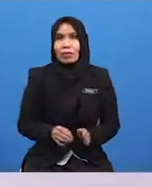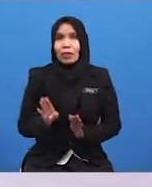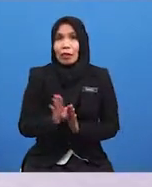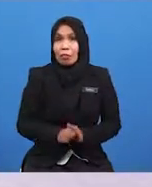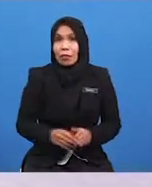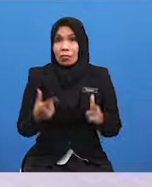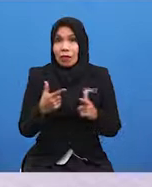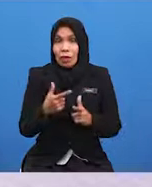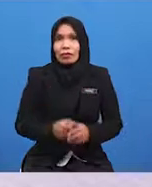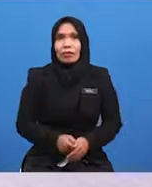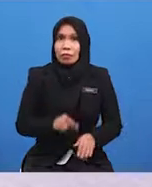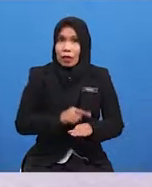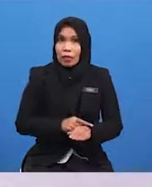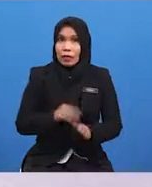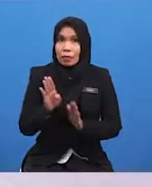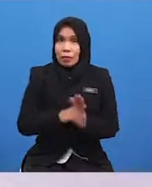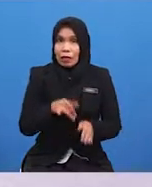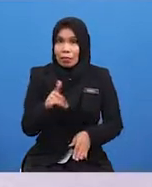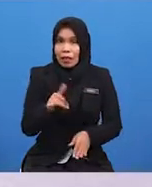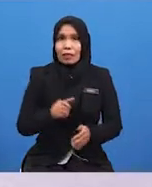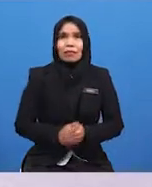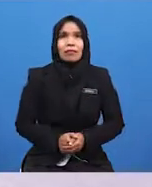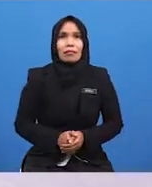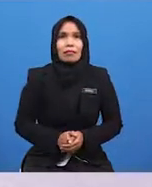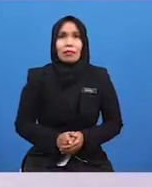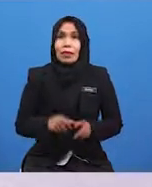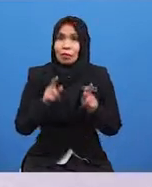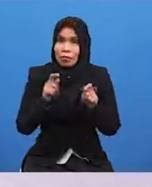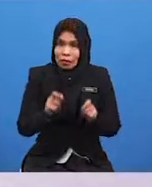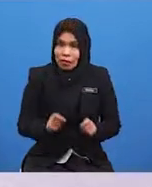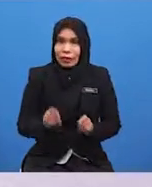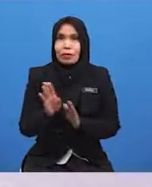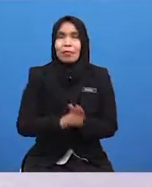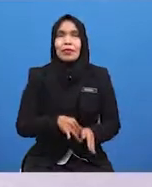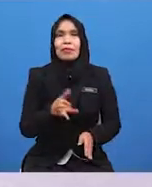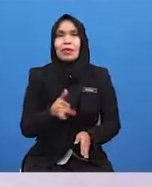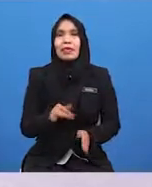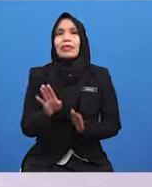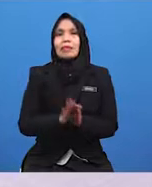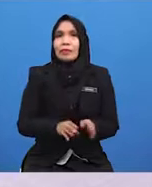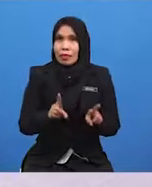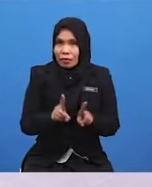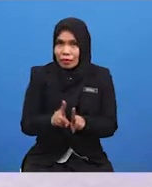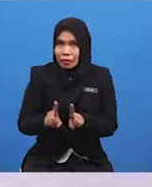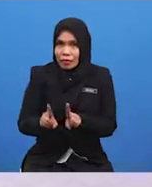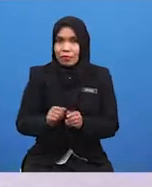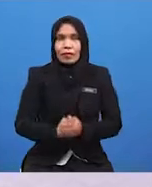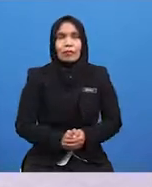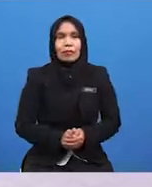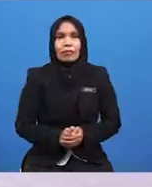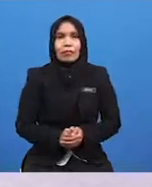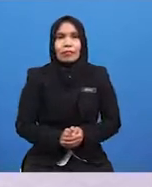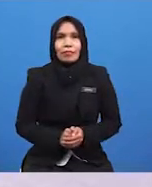sewaktu main malah perlulah bermain bersama dengan berkongsi